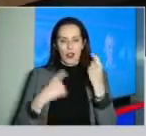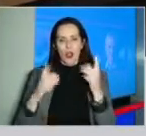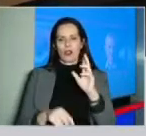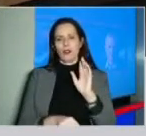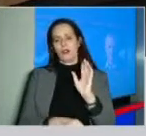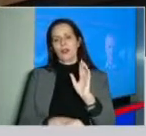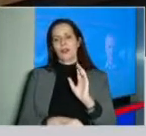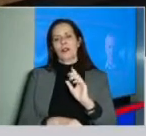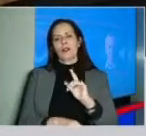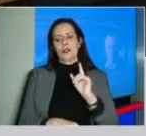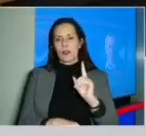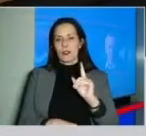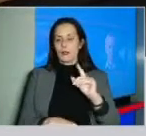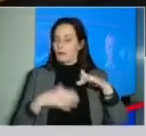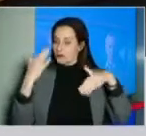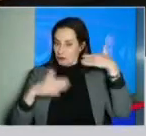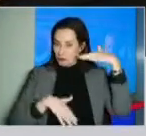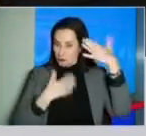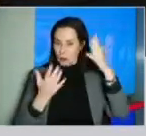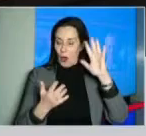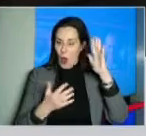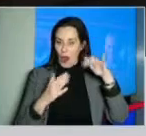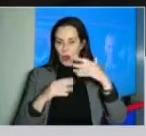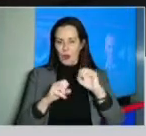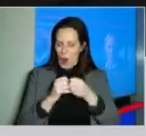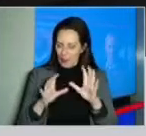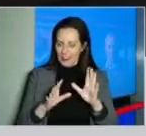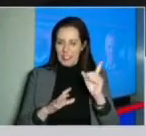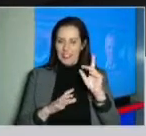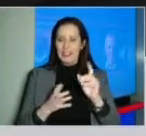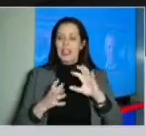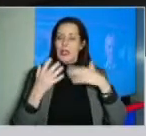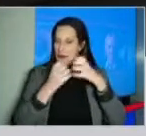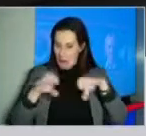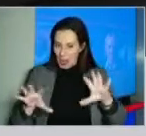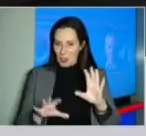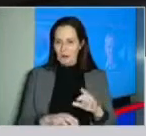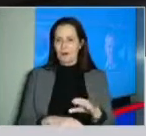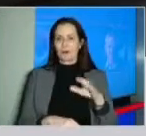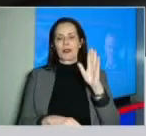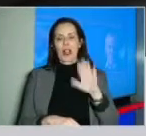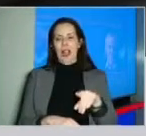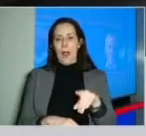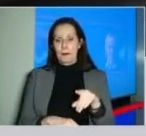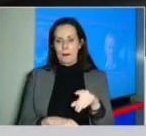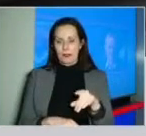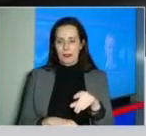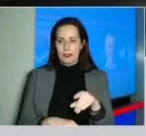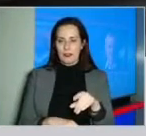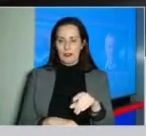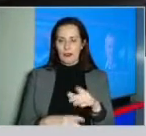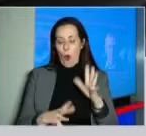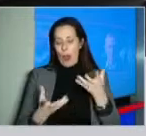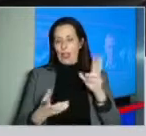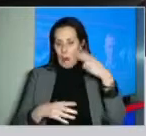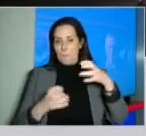על שם המפלגה שלו. ליום מן הימים שלא נדע, אבל לא נהרוס עכשיו את החגיגה ונדבר על היום של אחרי, כי גם אווירת אופציית